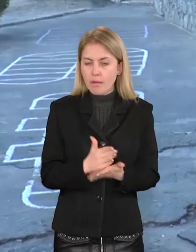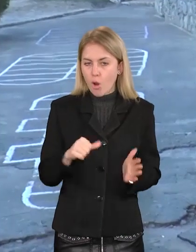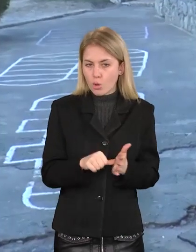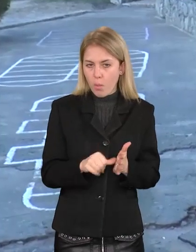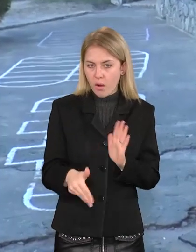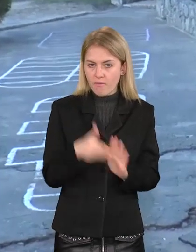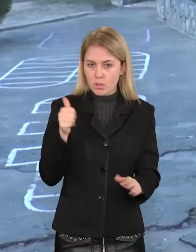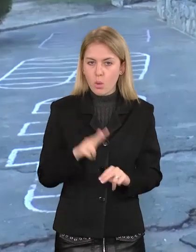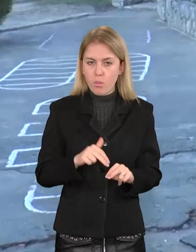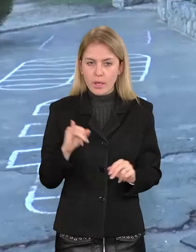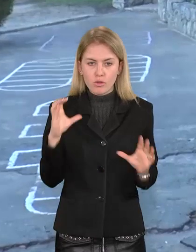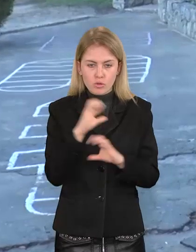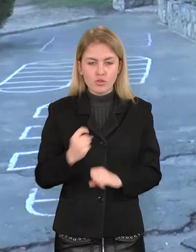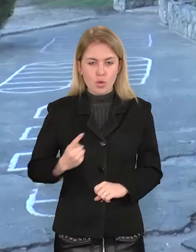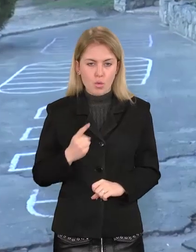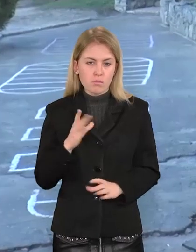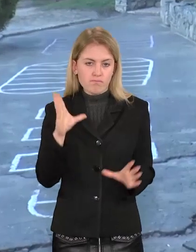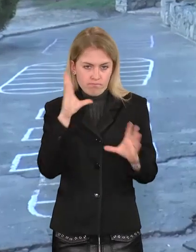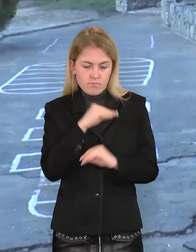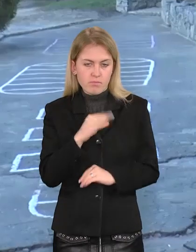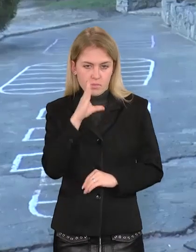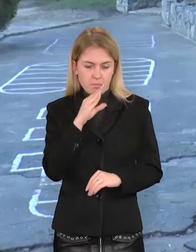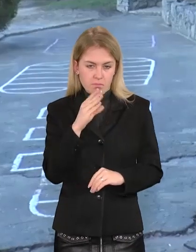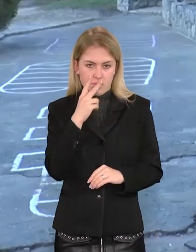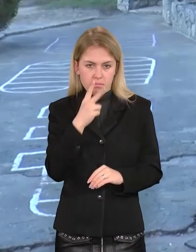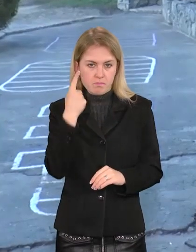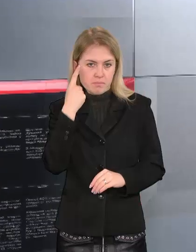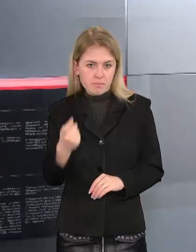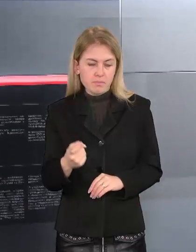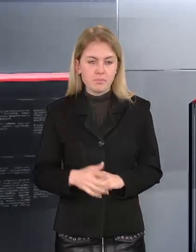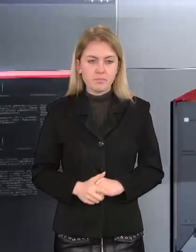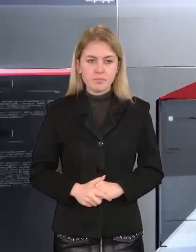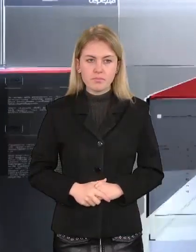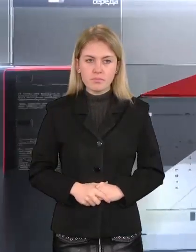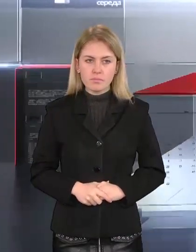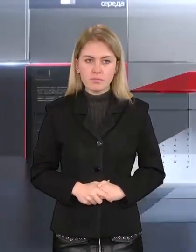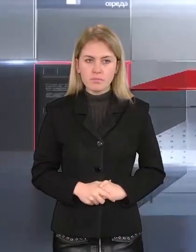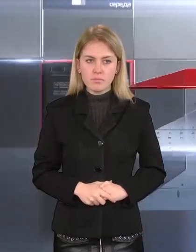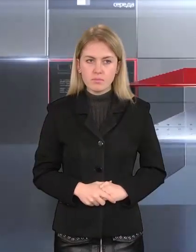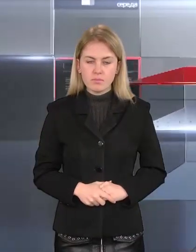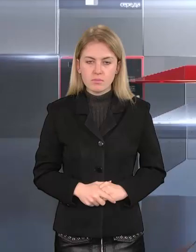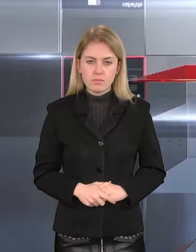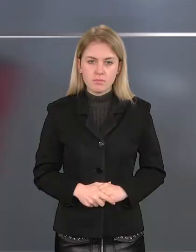і нічний охоронець вчасно зміг зреагувати і попередити крадіжку.